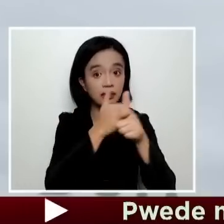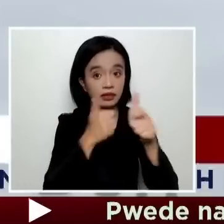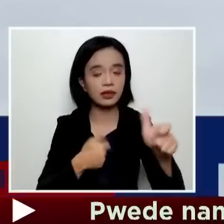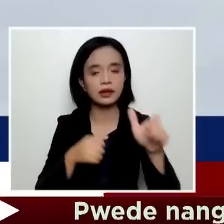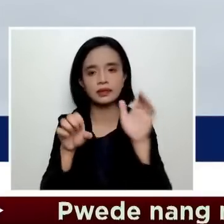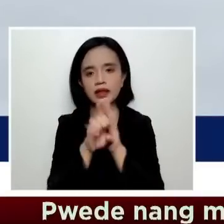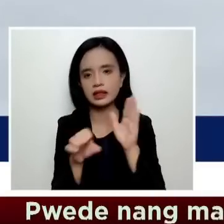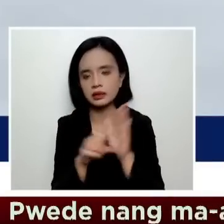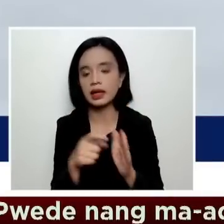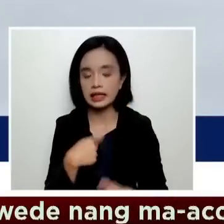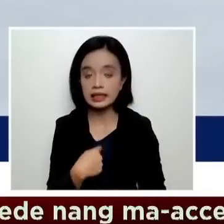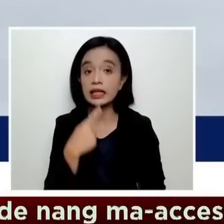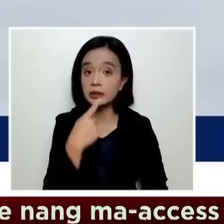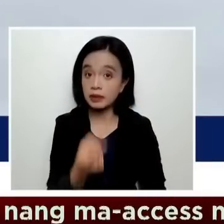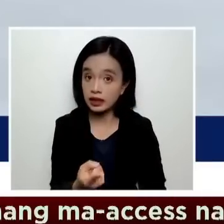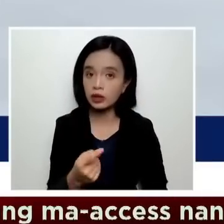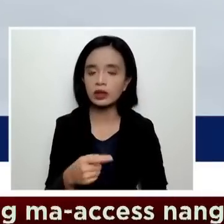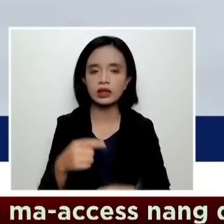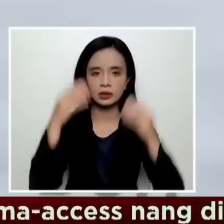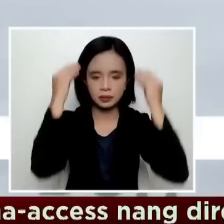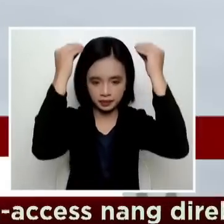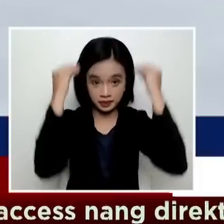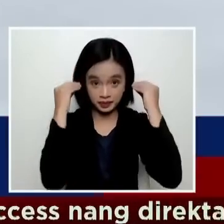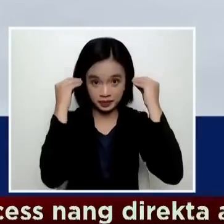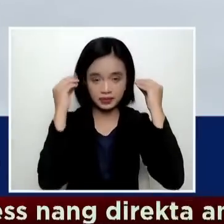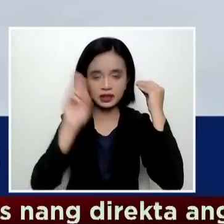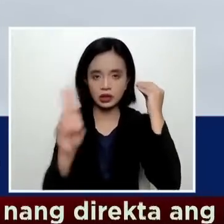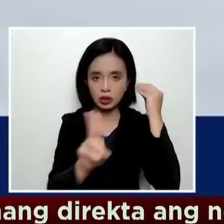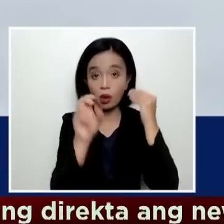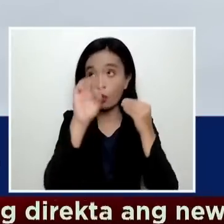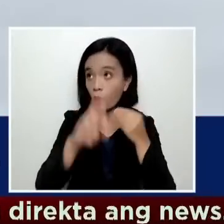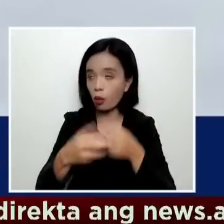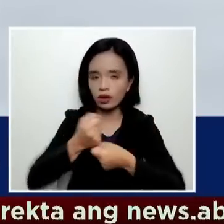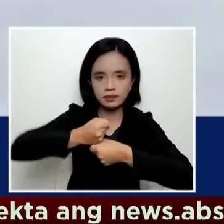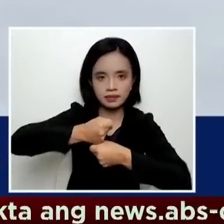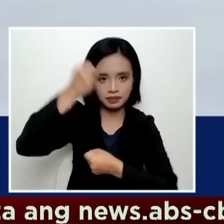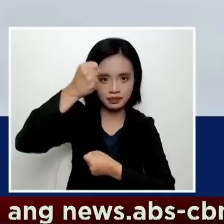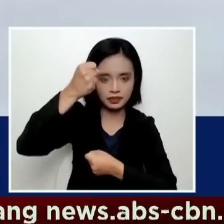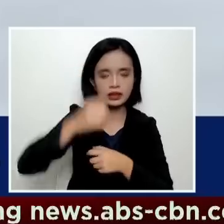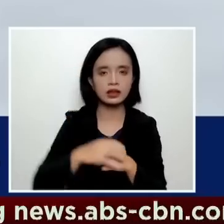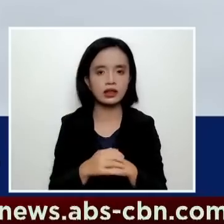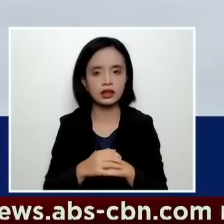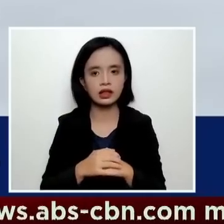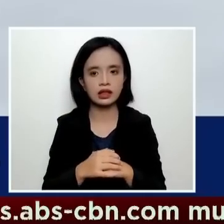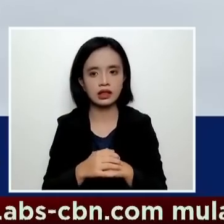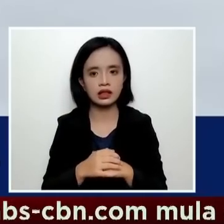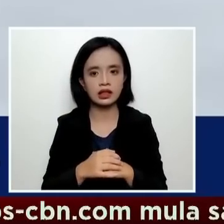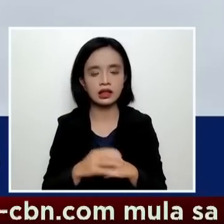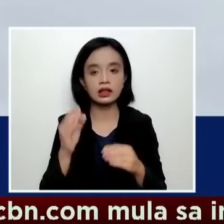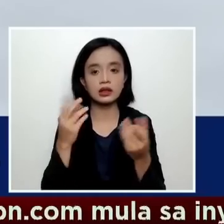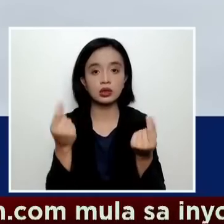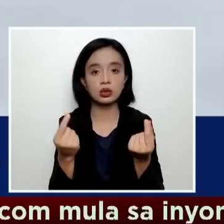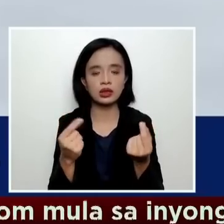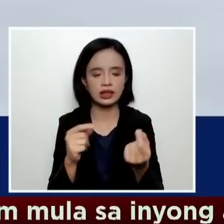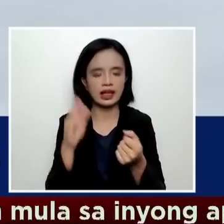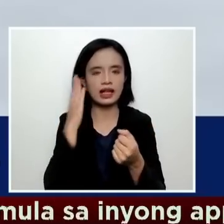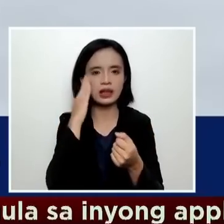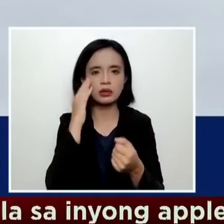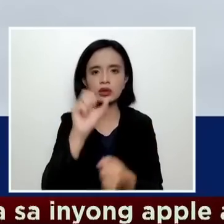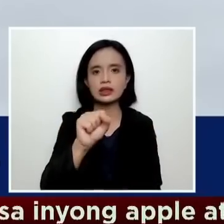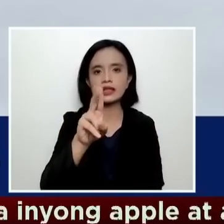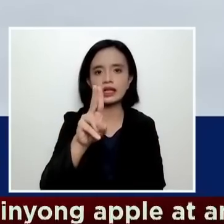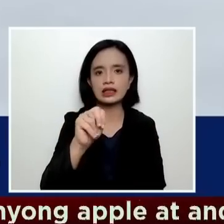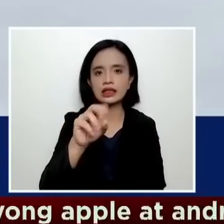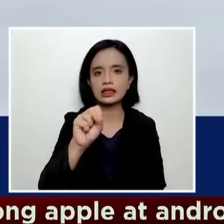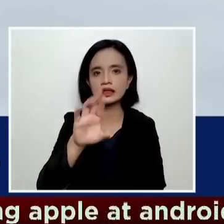ko, magsuot ng sombrero o di kaya ay magdala ng payong, maglagay po tayo ng sunscreen kung meron po tayo, no,